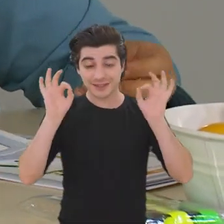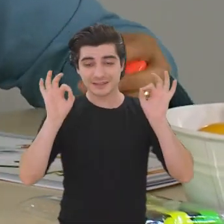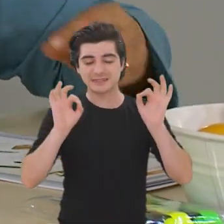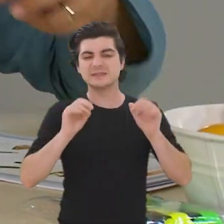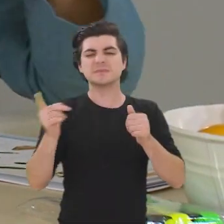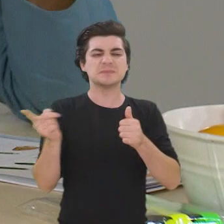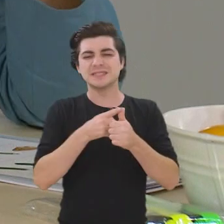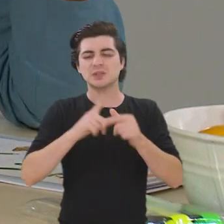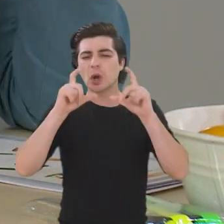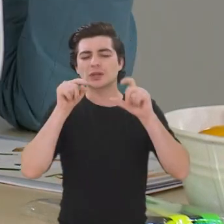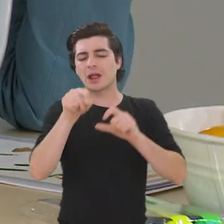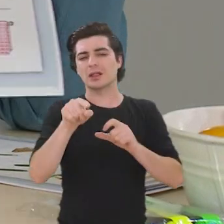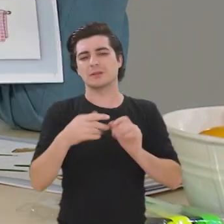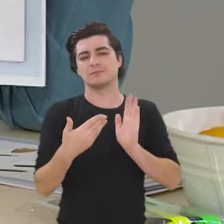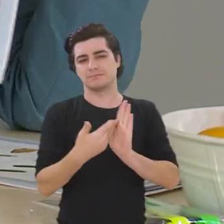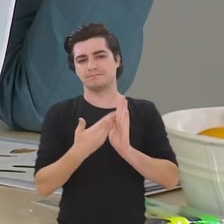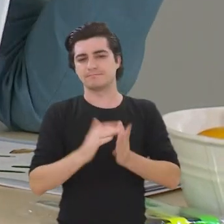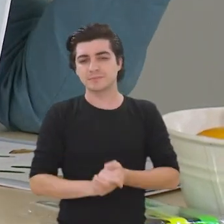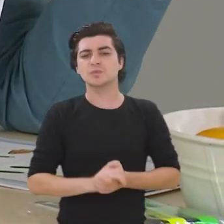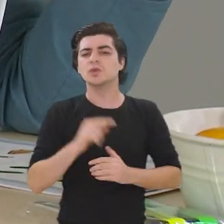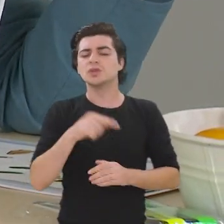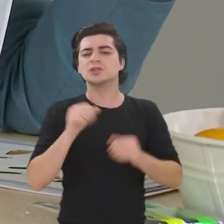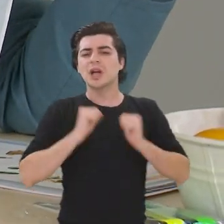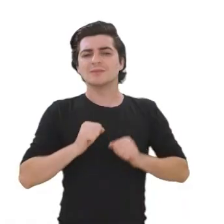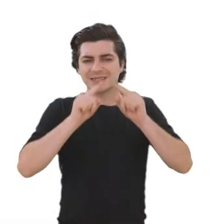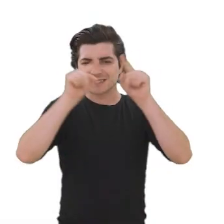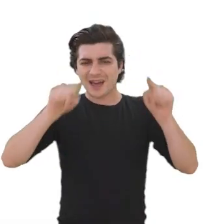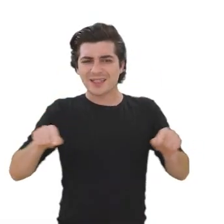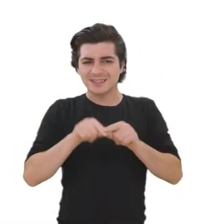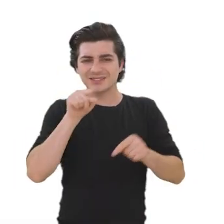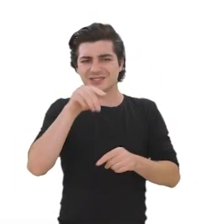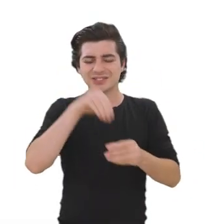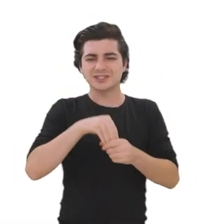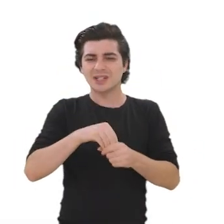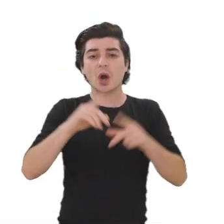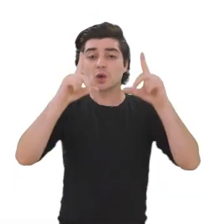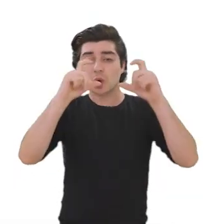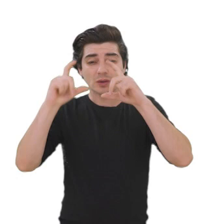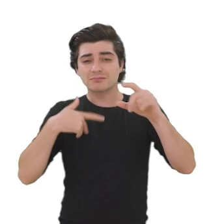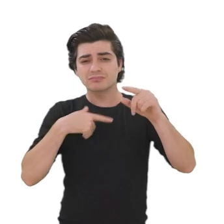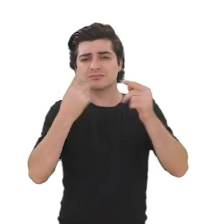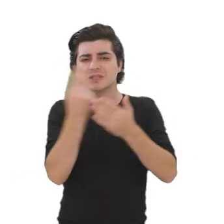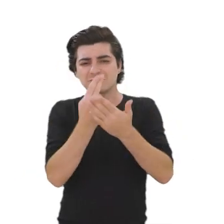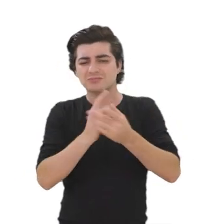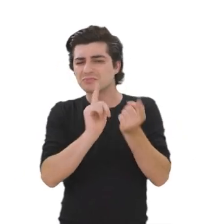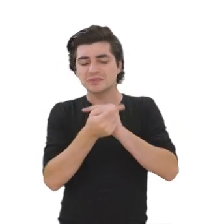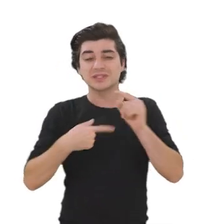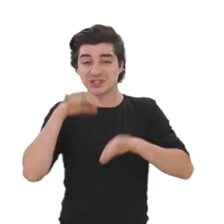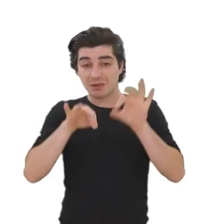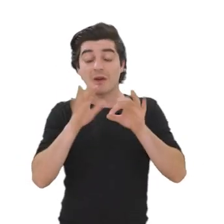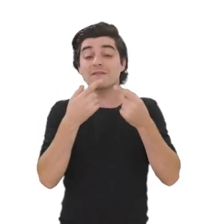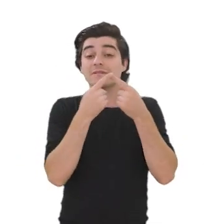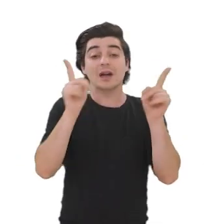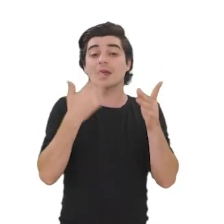Hazırsanız ilk görselimiz geliyor. Bu çalışma kağıdında yer alan görselleri inceleyeceğiz. Ve farklı olanı